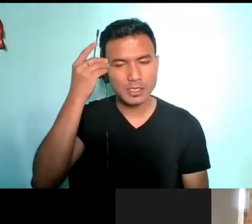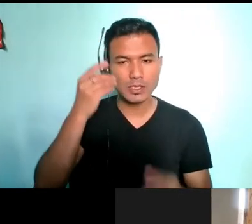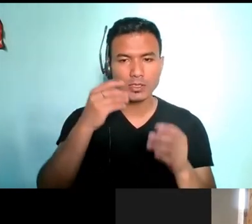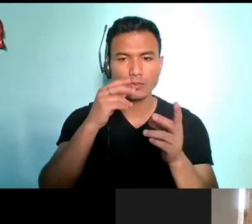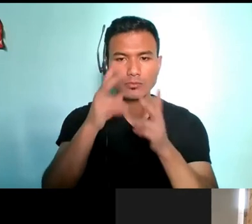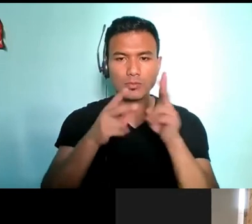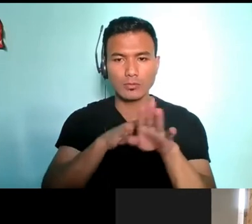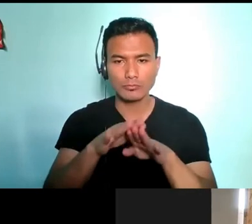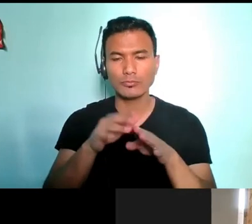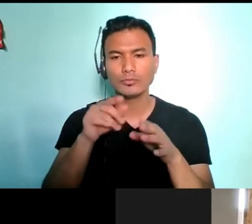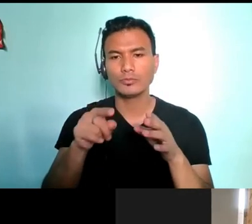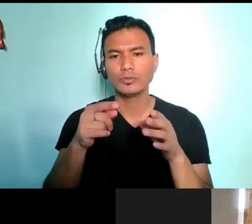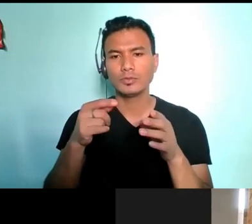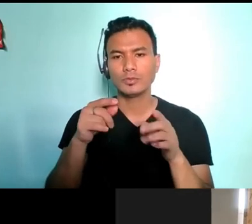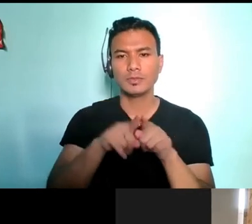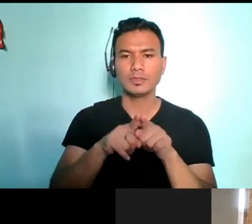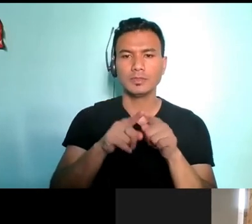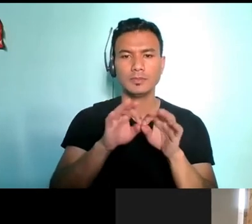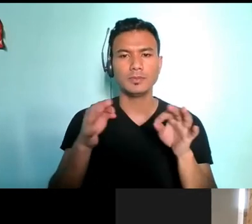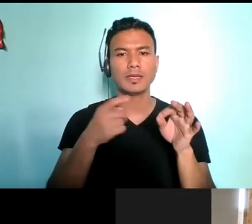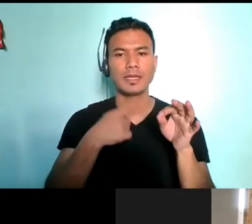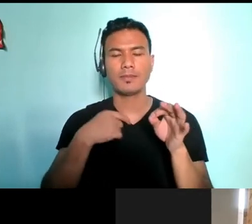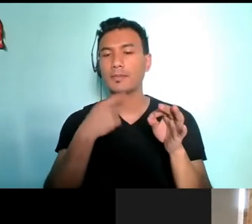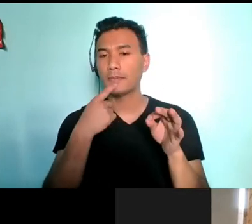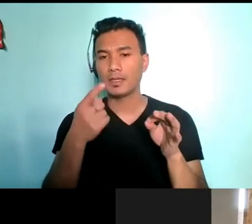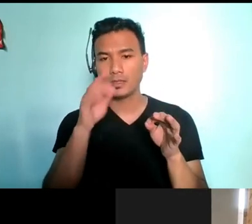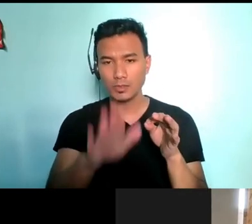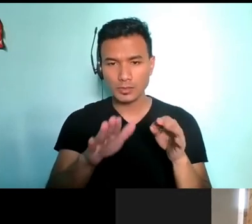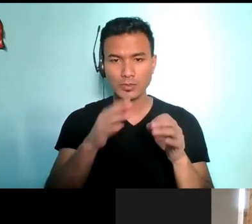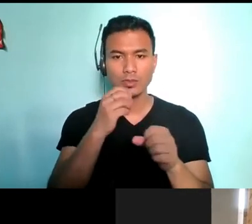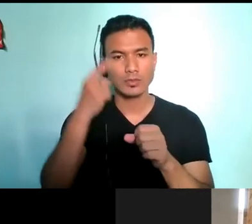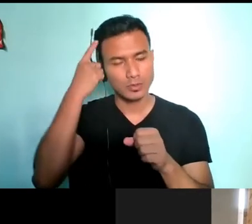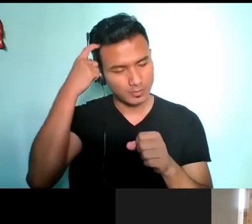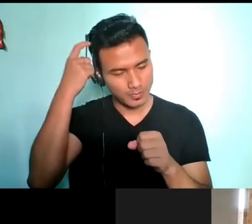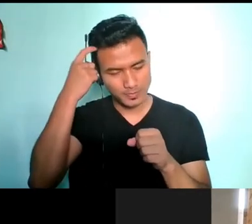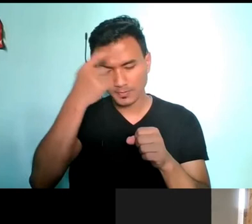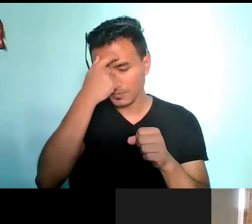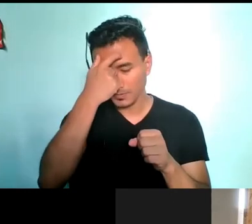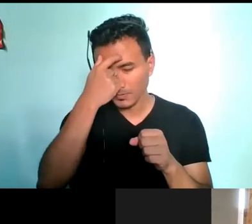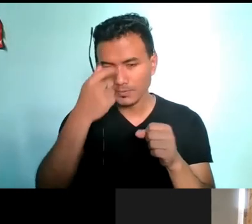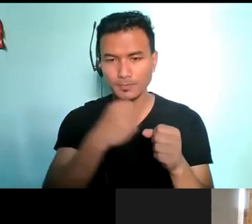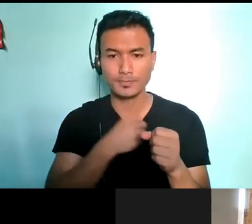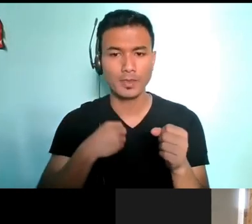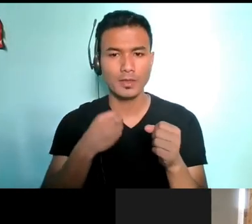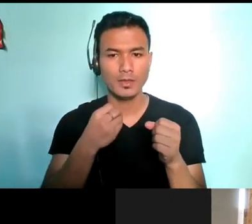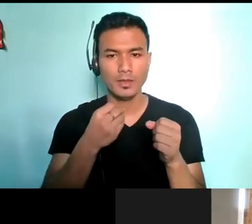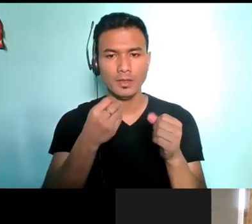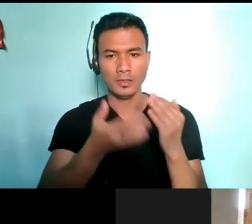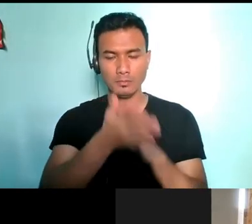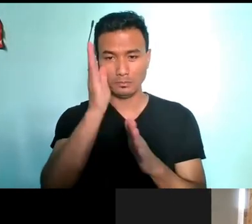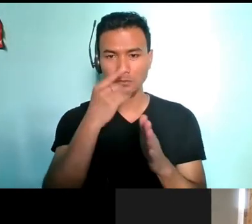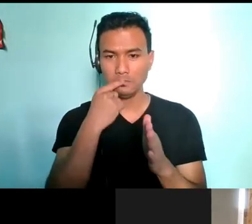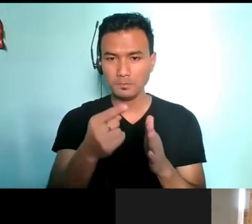मिक्स त्यसपछि बाटो कन्भर्जन डिसअर्डर भनेर हामी भन्छौँ फङ्सनल न्युरोलोजिकल डिसअर्डर जुन क्लिनिकल्ली जाँदाखेरि अर्को